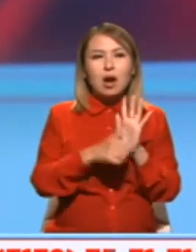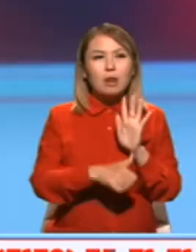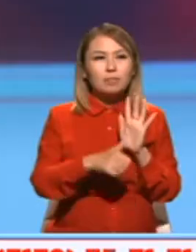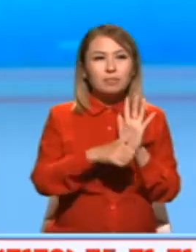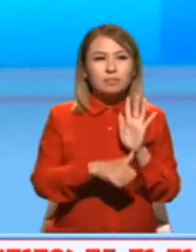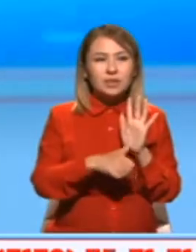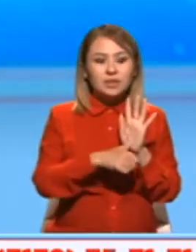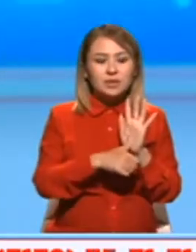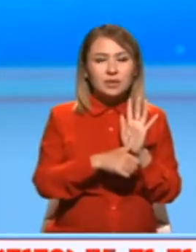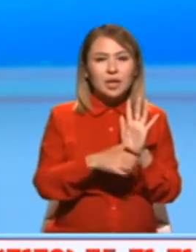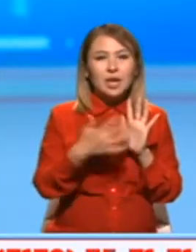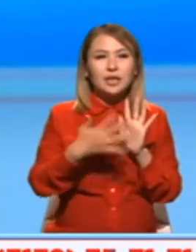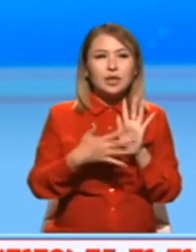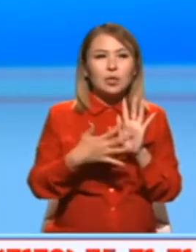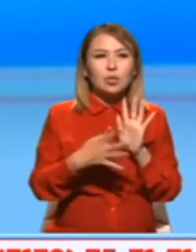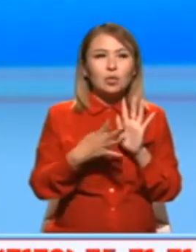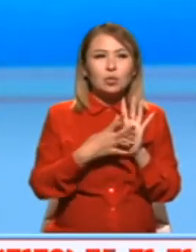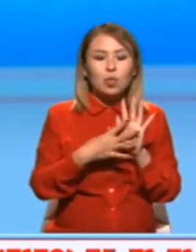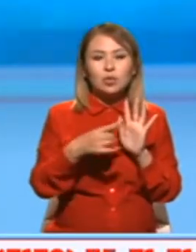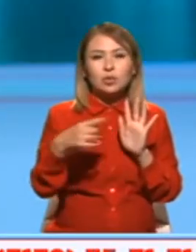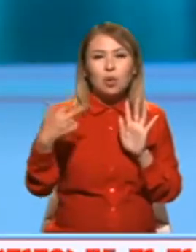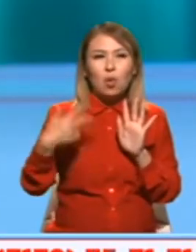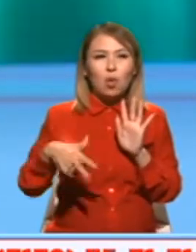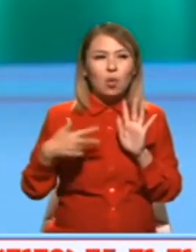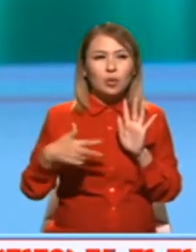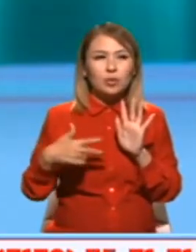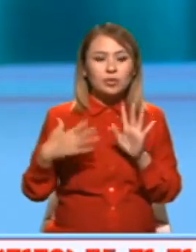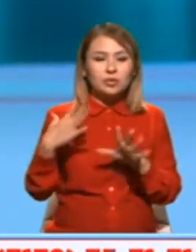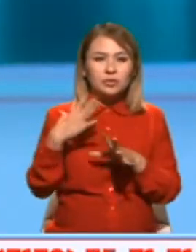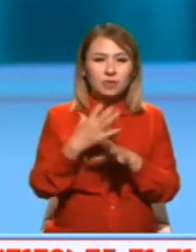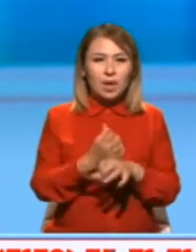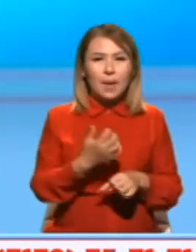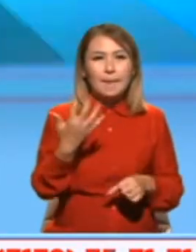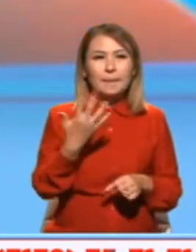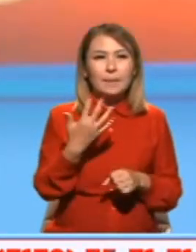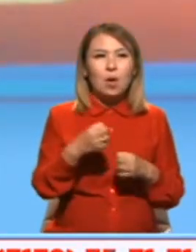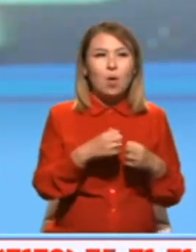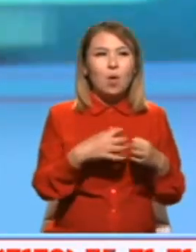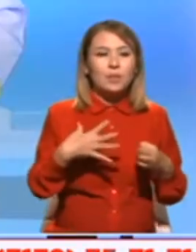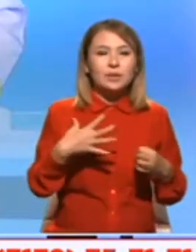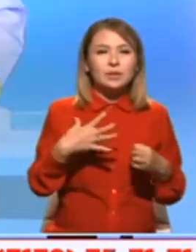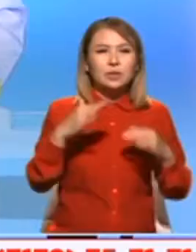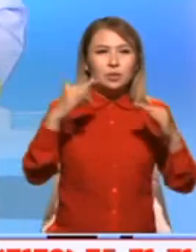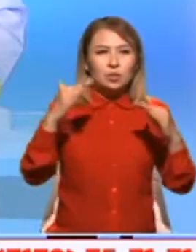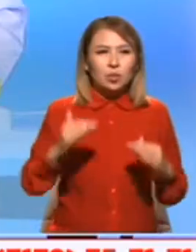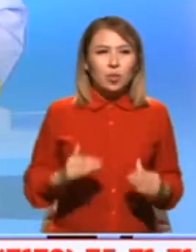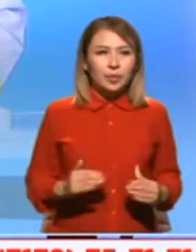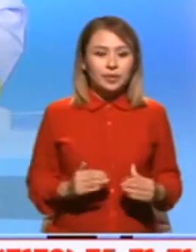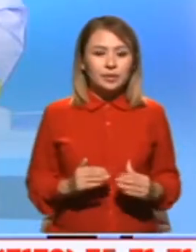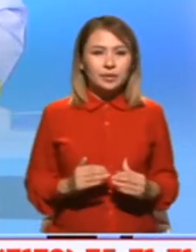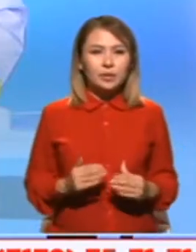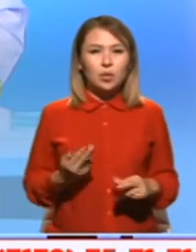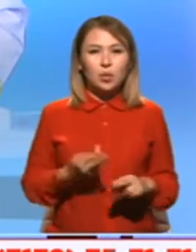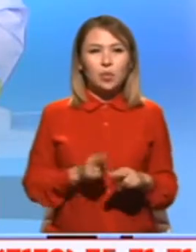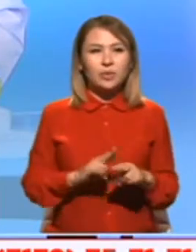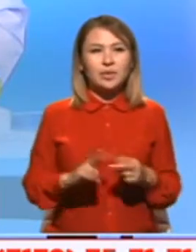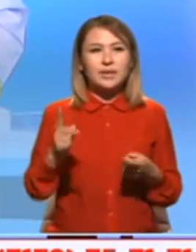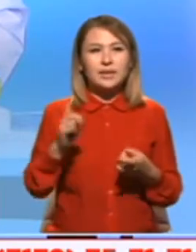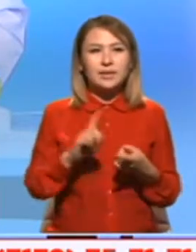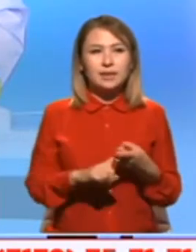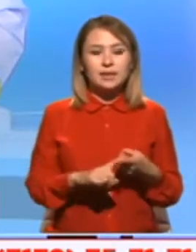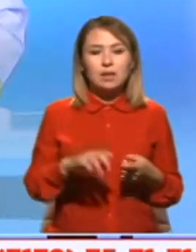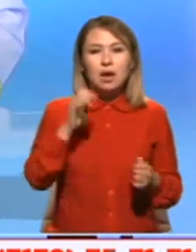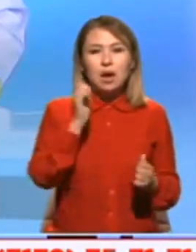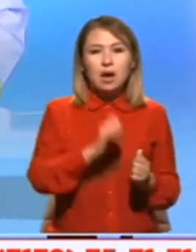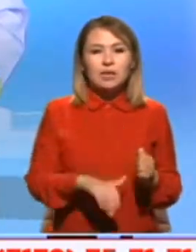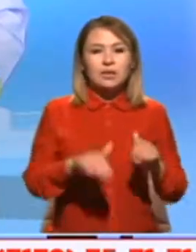бастап 59-30 деген сияқты төмендей береді. Бесінші стадия 15 миллилитр төмен болады. Яғни осыған сәйкес, әр